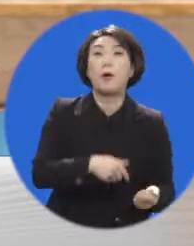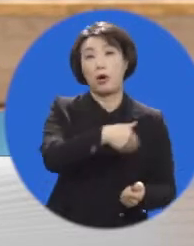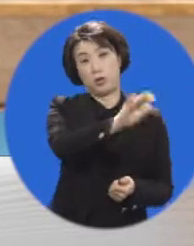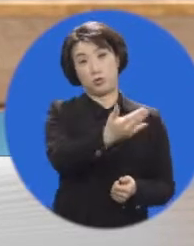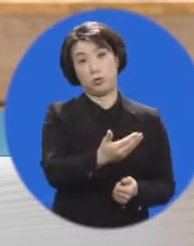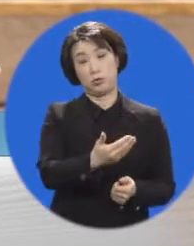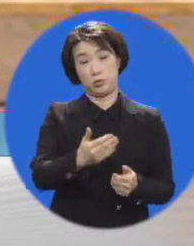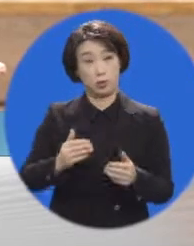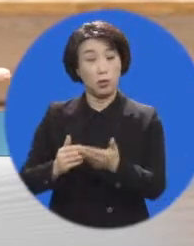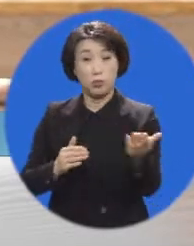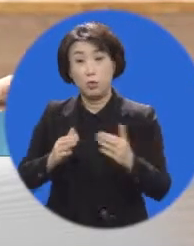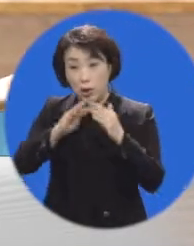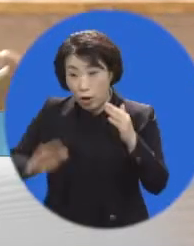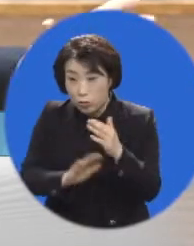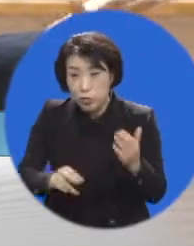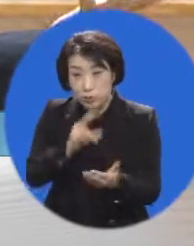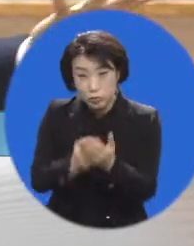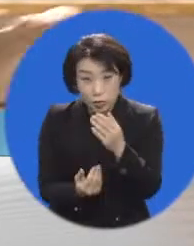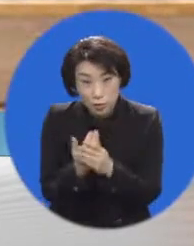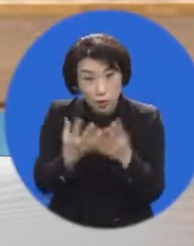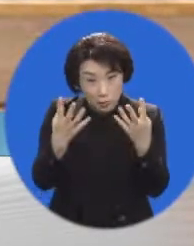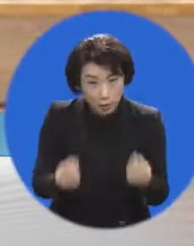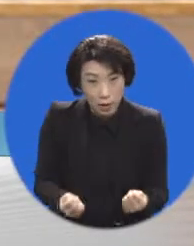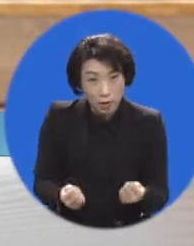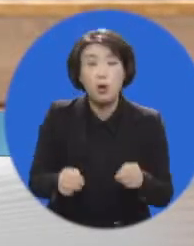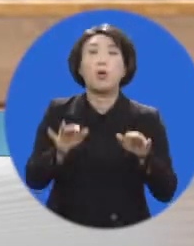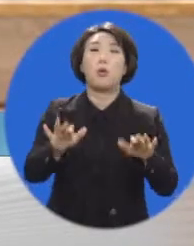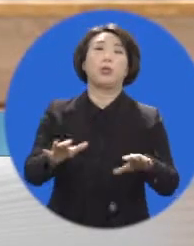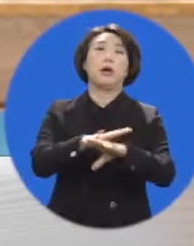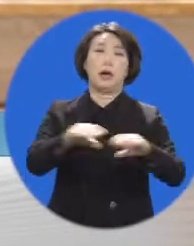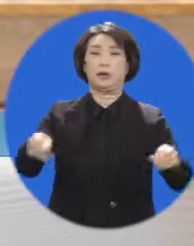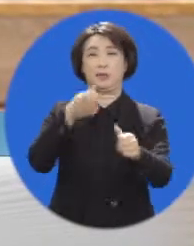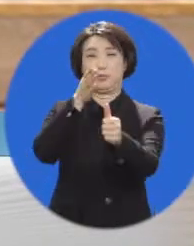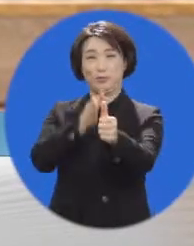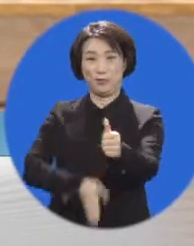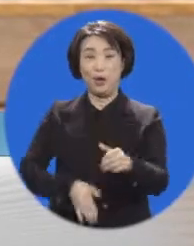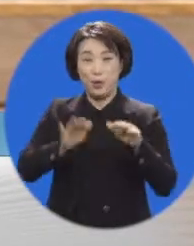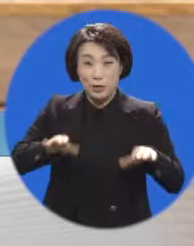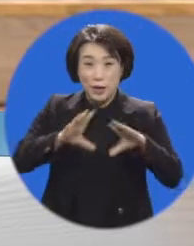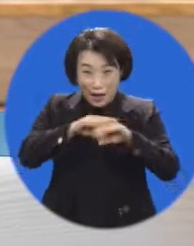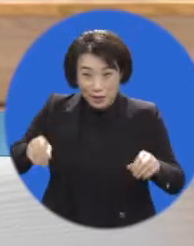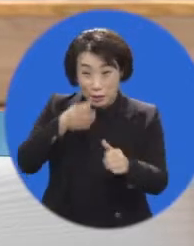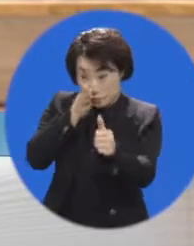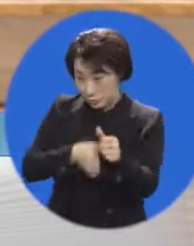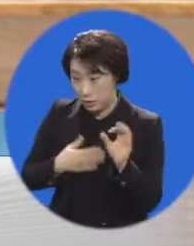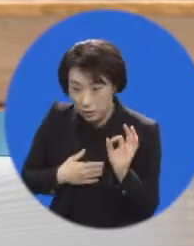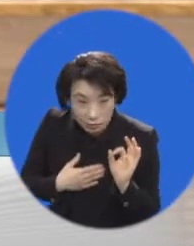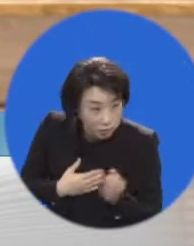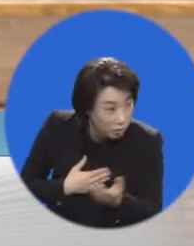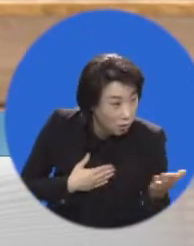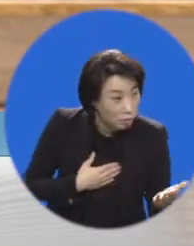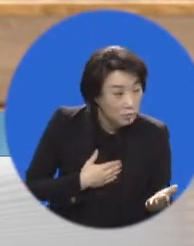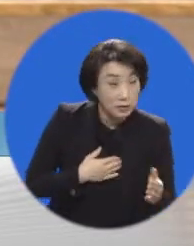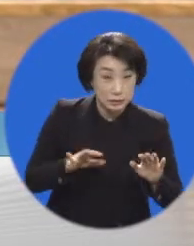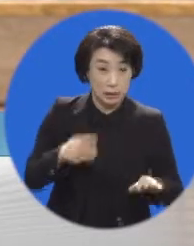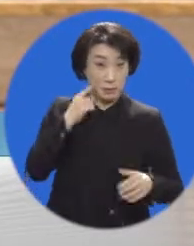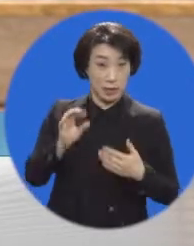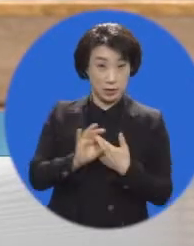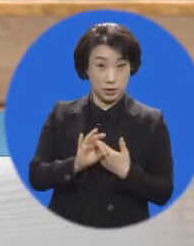있잖아요. 오늘로 해결하세요. 오늘로 해결해. 여러분